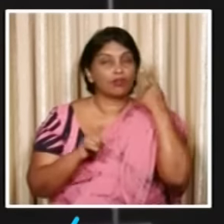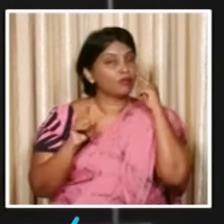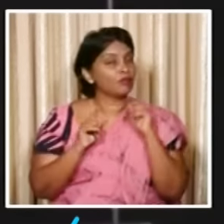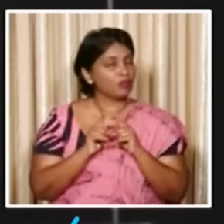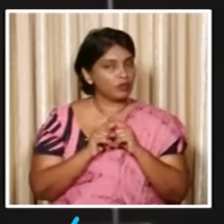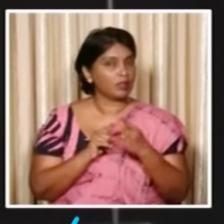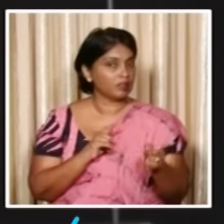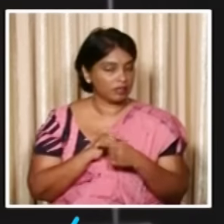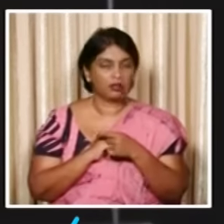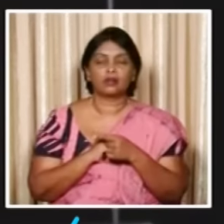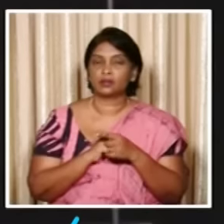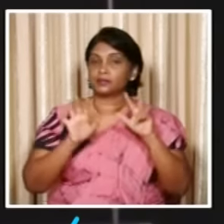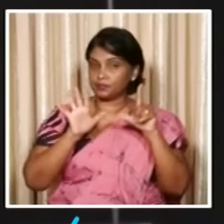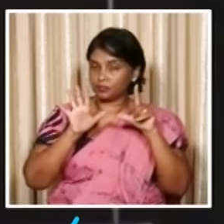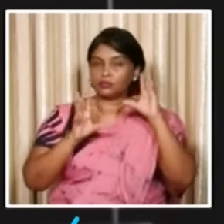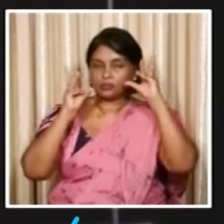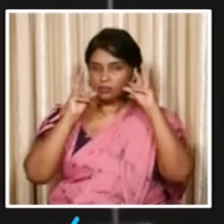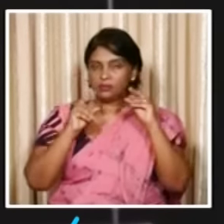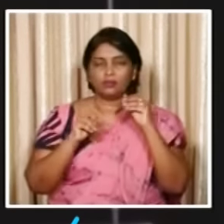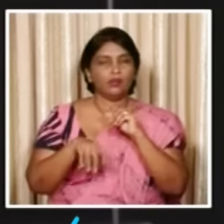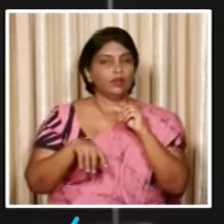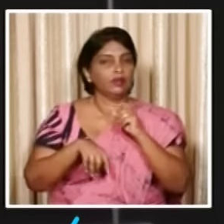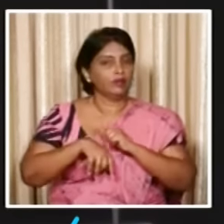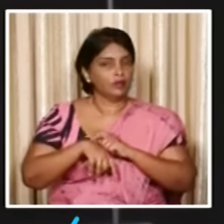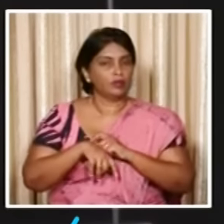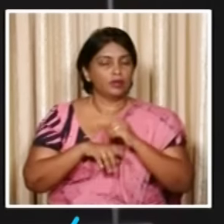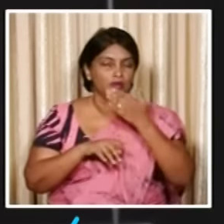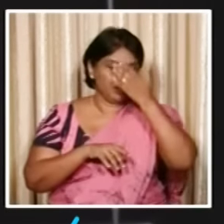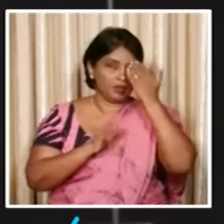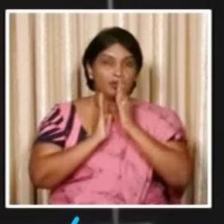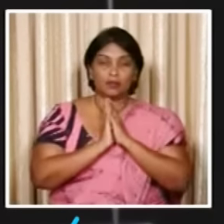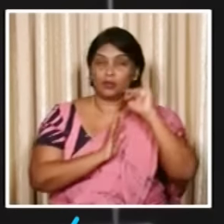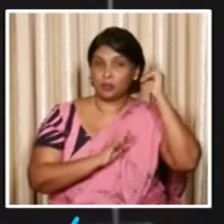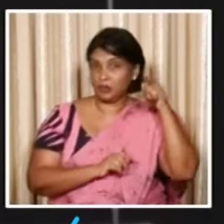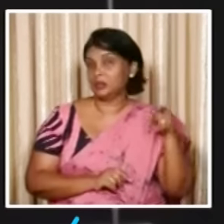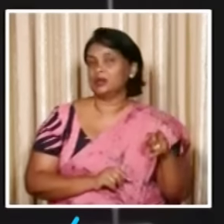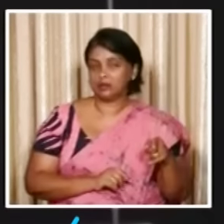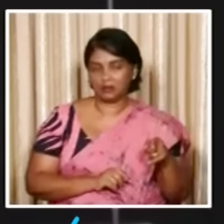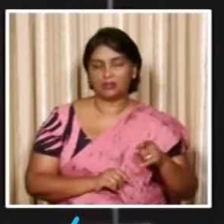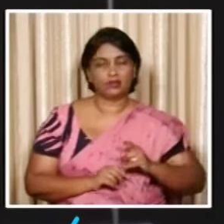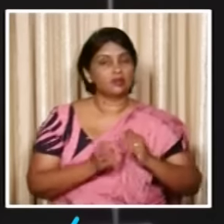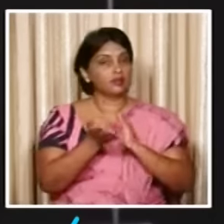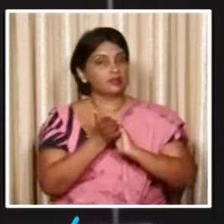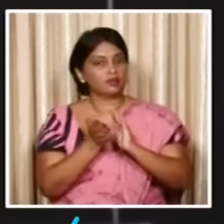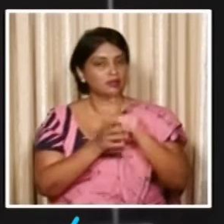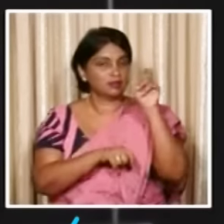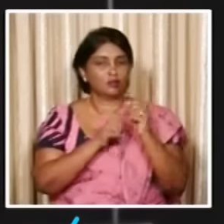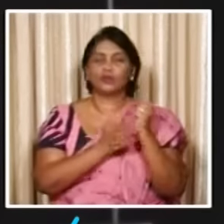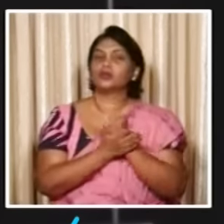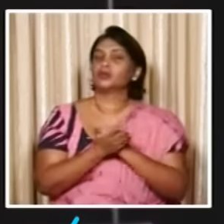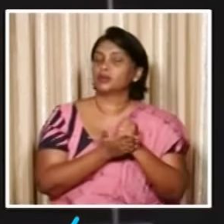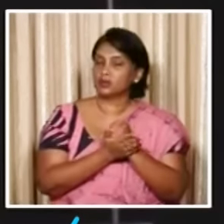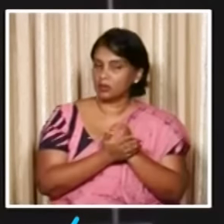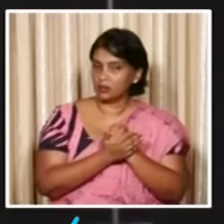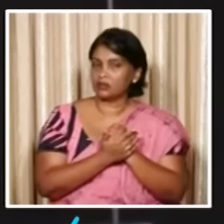2024-3-7 மாலை ஆலயத்தின் பூசகர் திரு தம்பிராச அவர்களும் அவரது இரு உதவியாளர்களும் நெடுங்கேணி போலீசாரால் கைது செய்யப்பட்டு